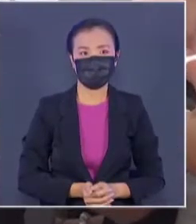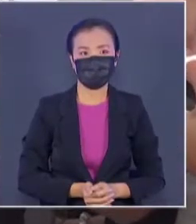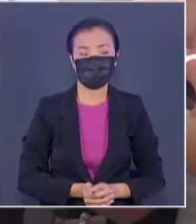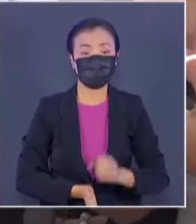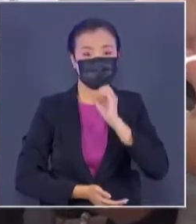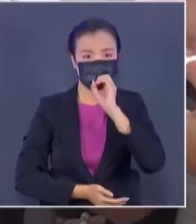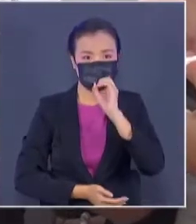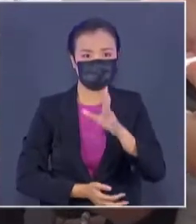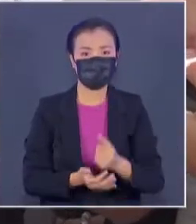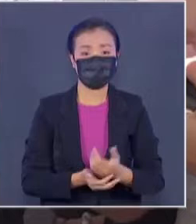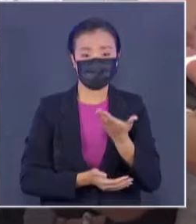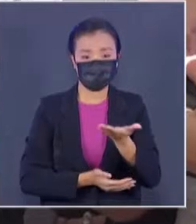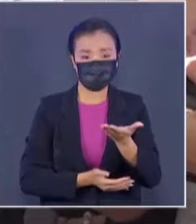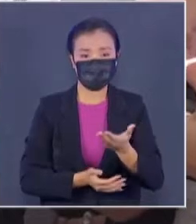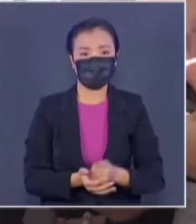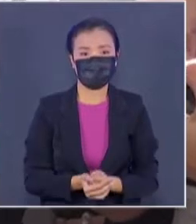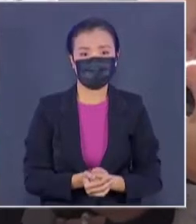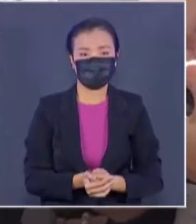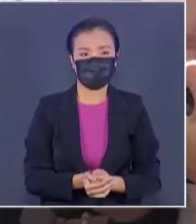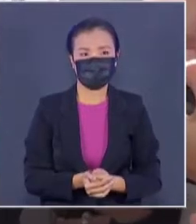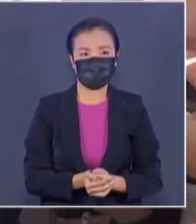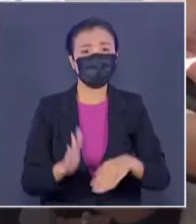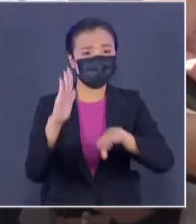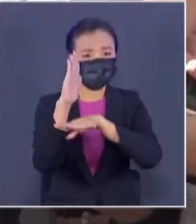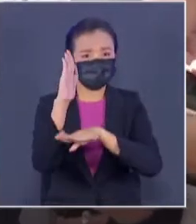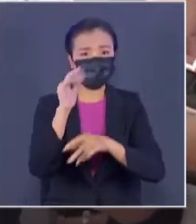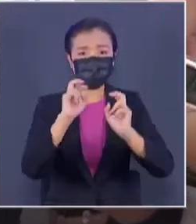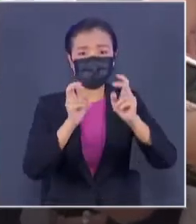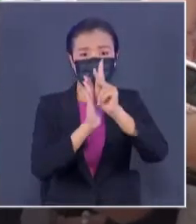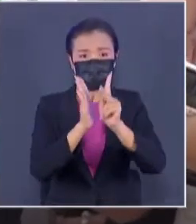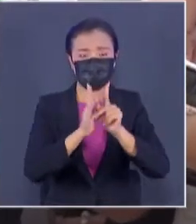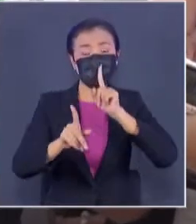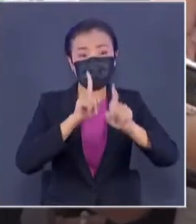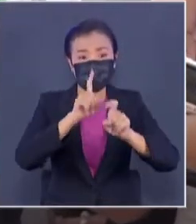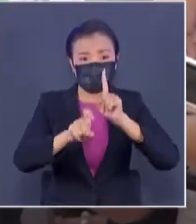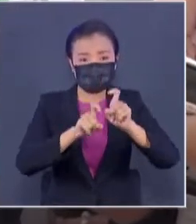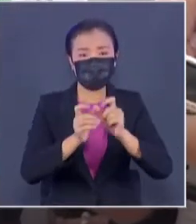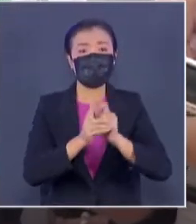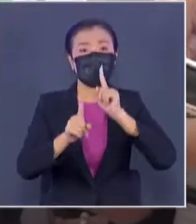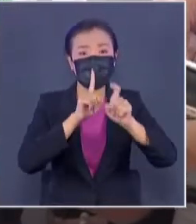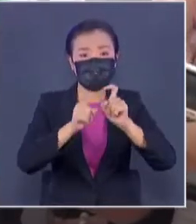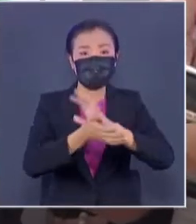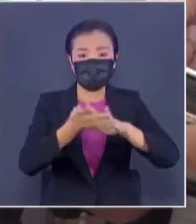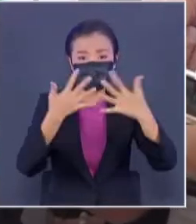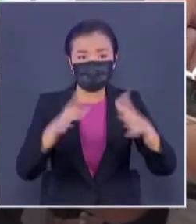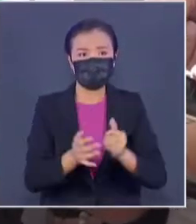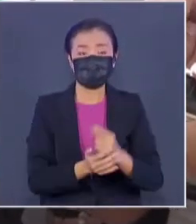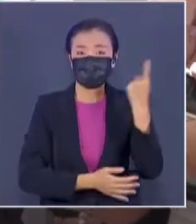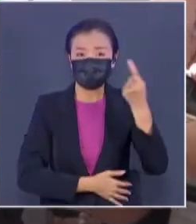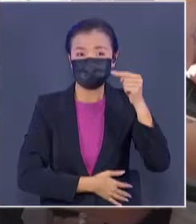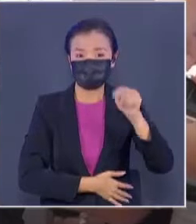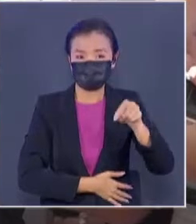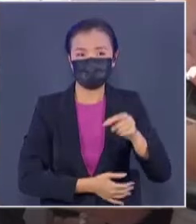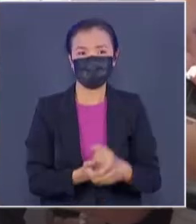านก็ได้กล่าวถึงเรื่องนี้นะครับท่านก็บอกว่าก็ต้องดำเนินคดีครับเพราะว่าสืบสาวเราเรื่องไปแล้วสืบสวนไปแล้วพบว่านักท่องเที่ยวค